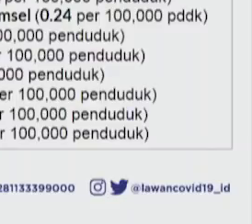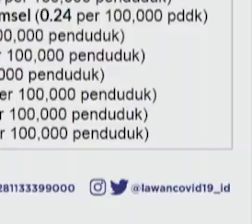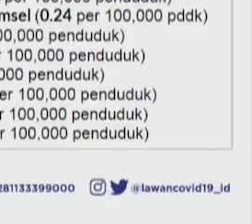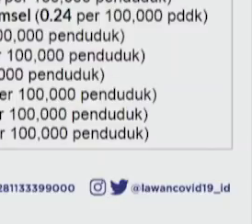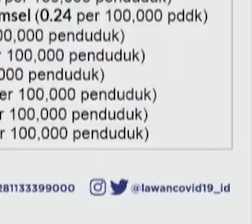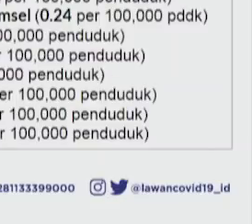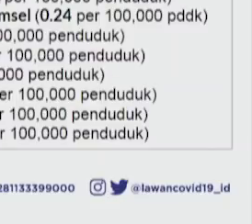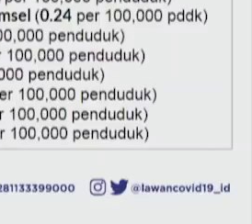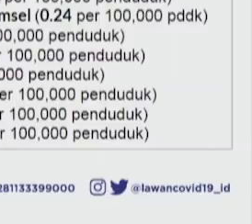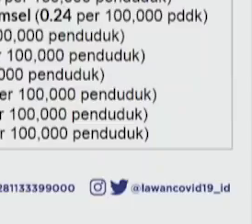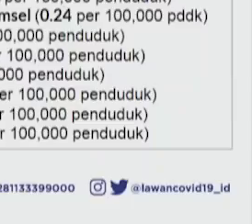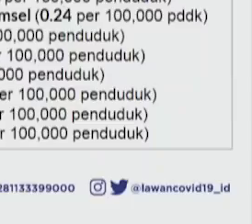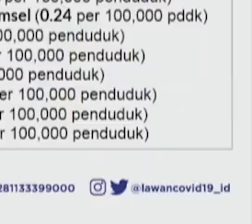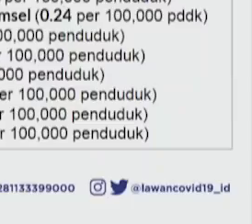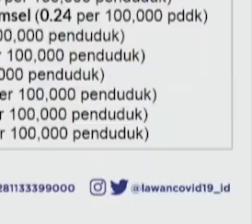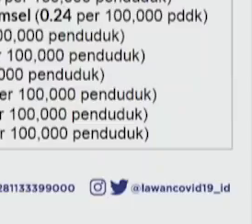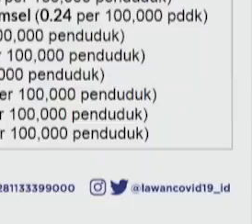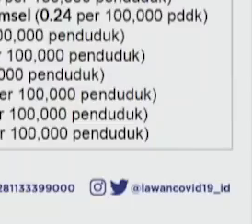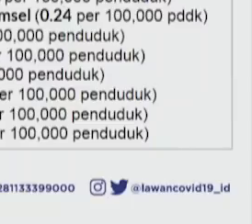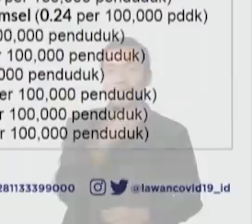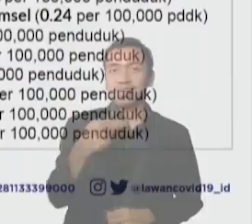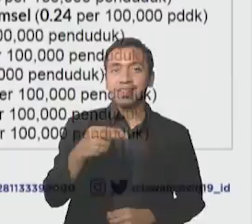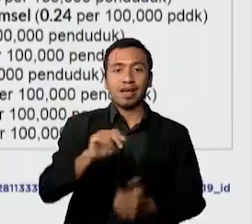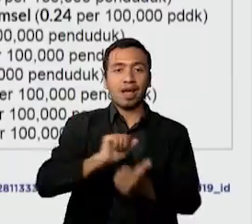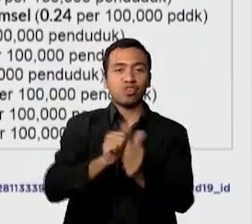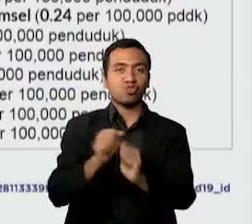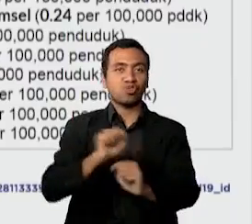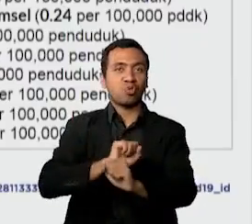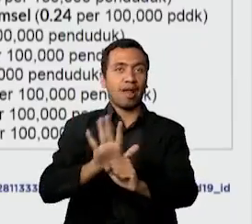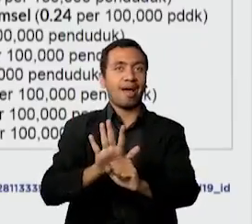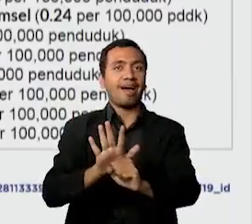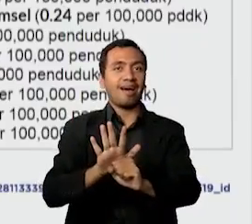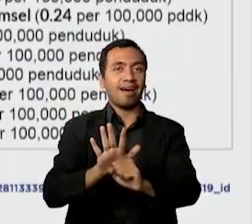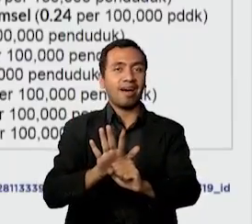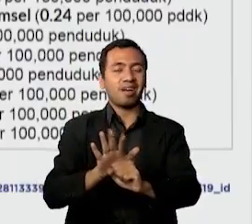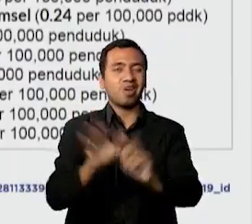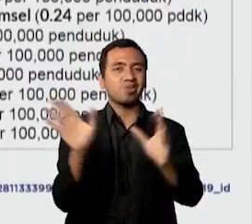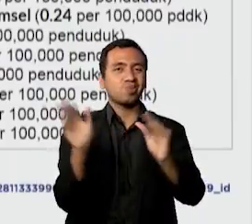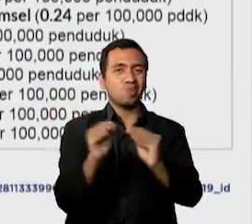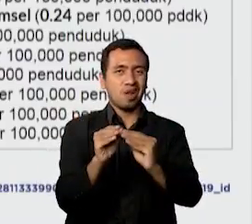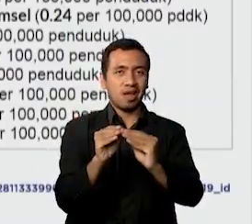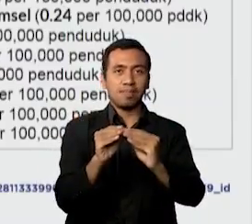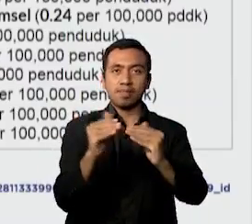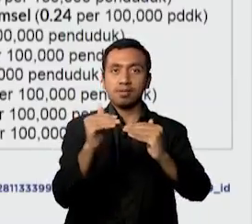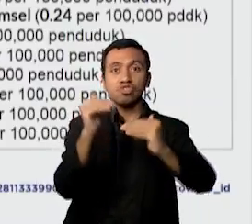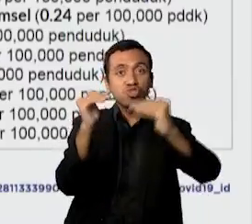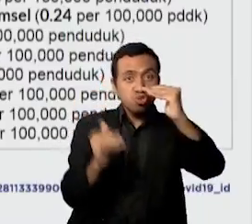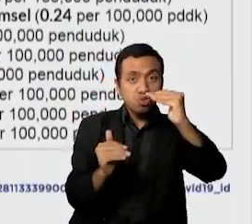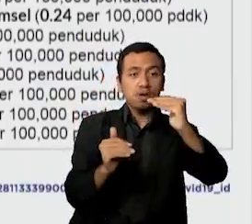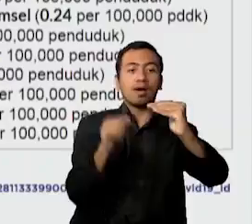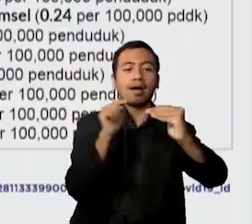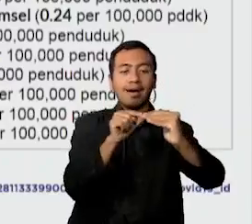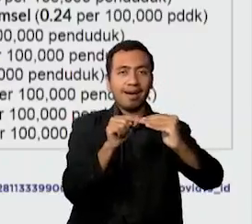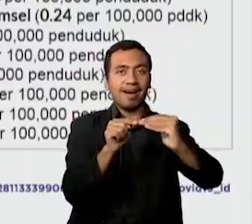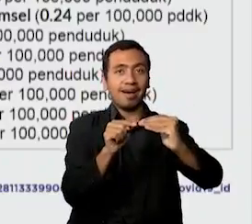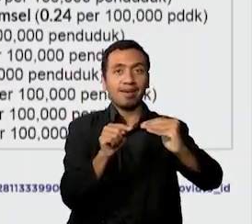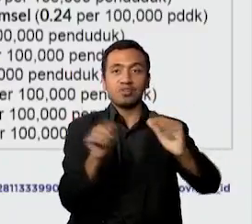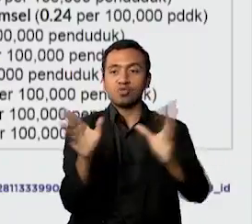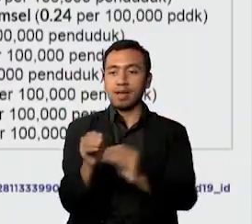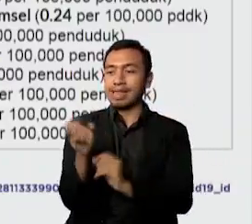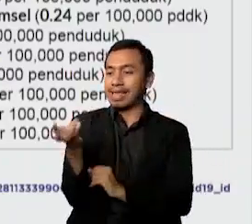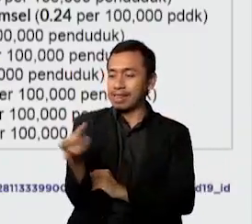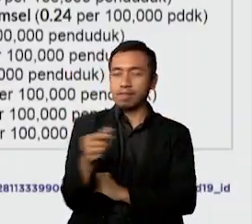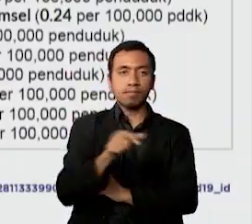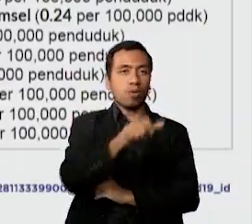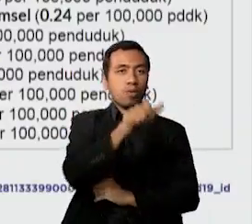positif dari kasus COVID yang ada di Indonesia, kita akan melihat ada rentang yang sangat jauh dari jumlah kasus yang terkecil sampai dengan